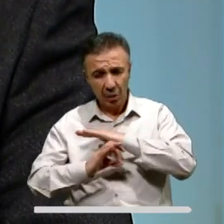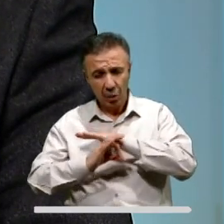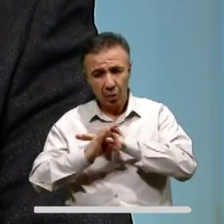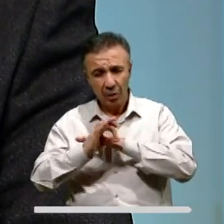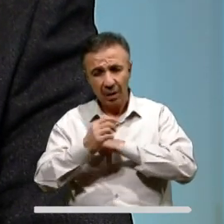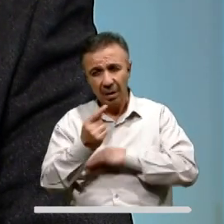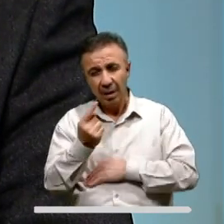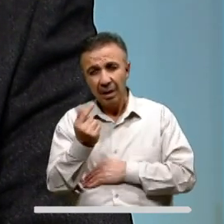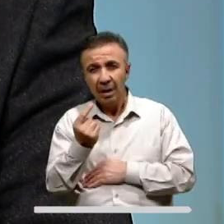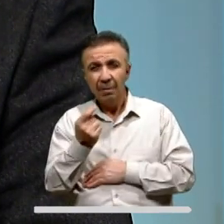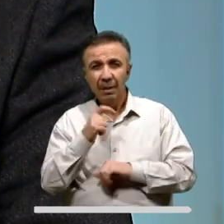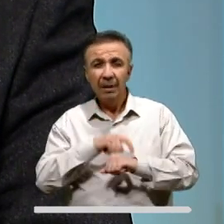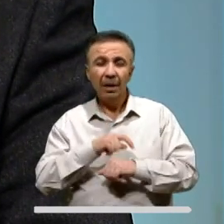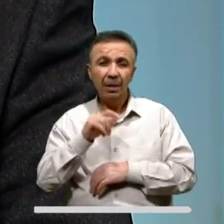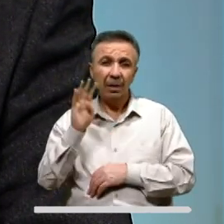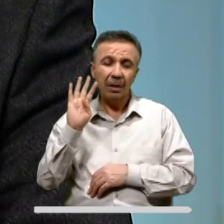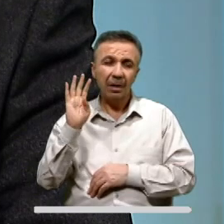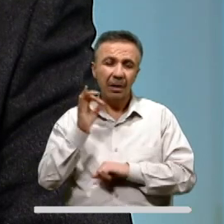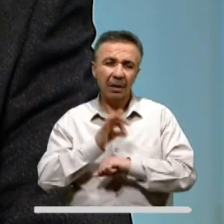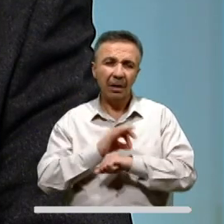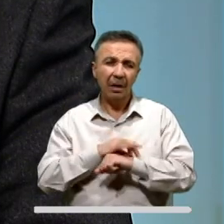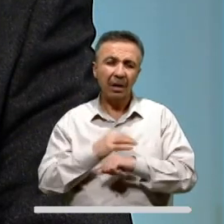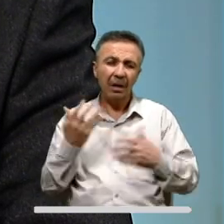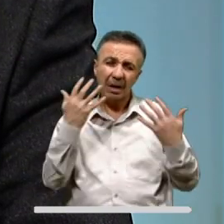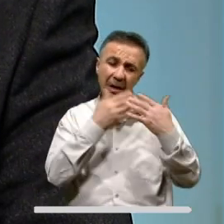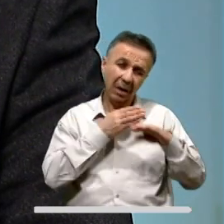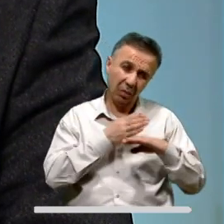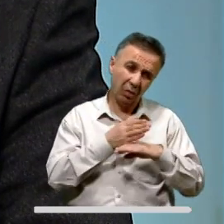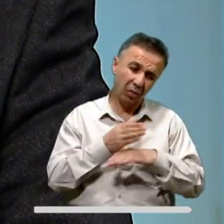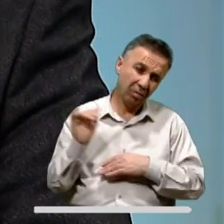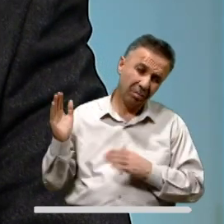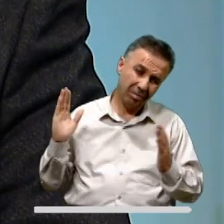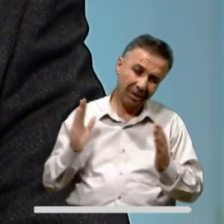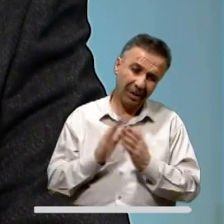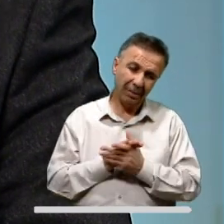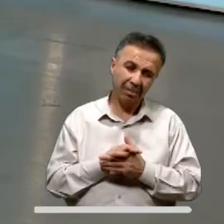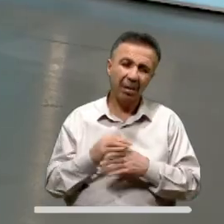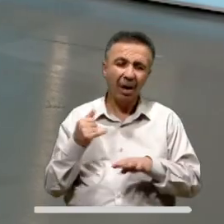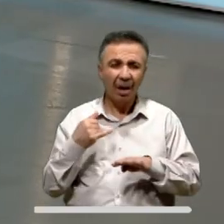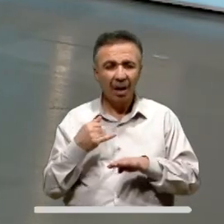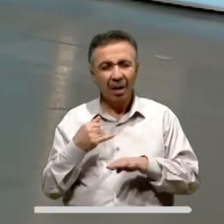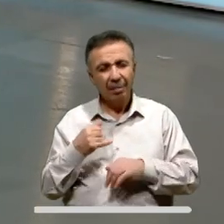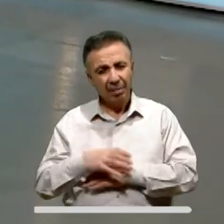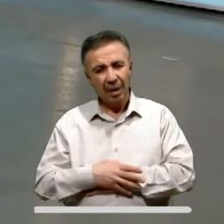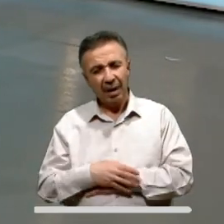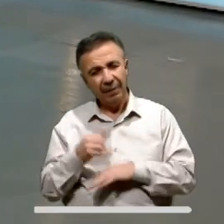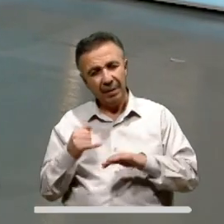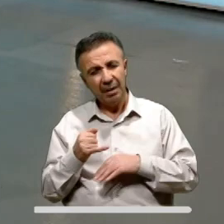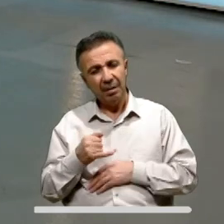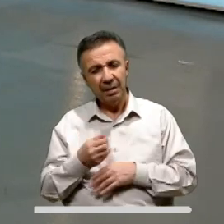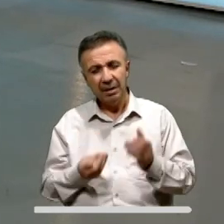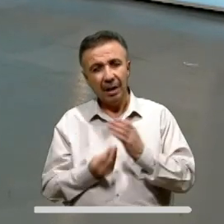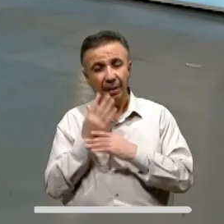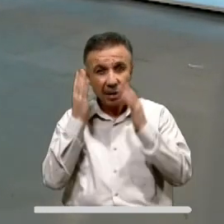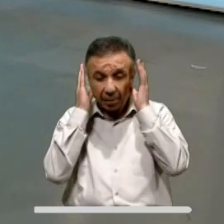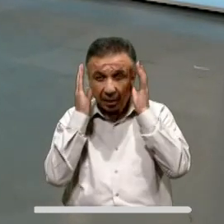40 dakika efendim geceye doğru geliyorlar. Hani bizim Hanefi mezhebinde sabah namazını kılmaya